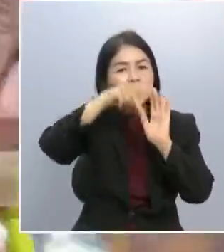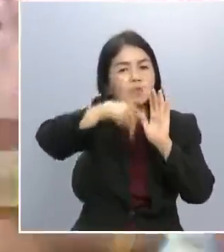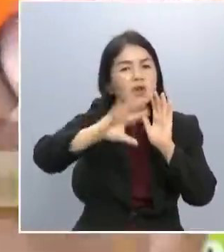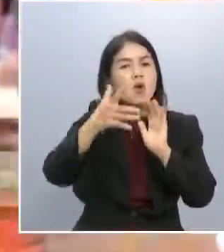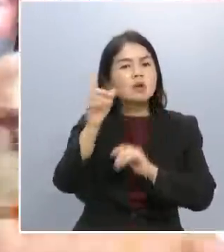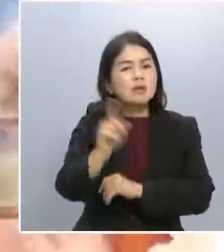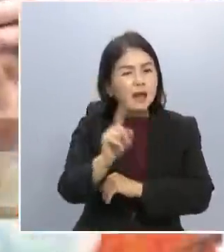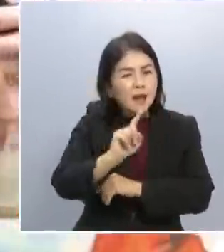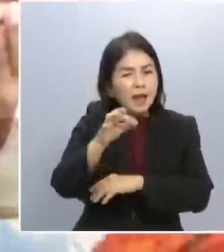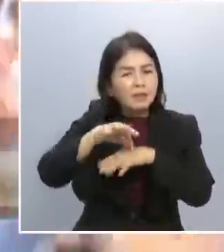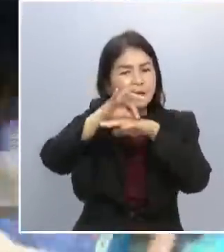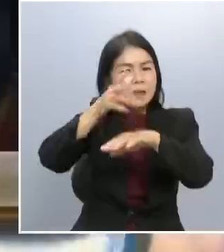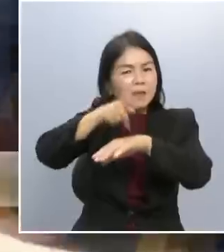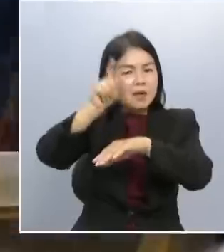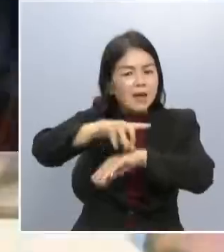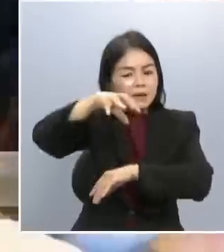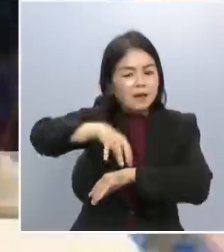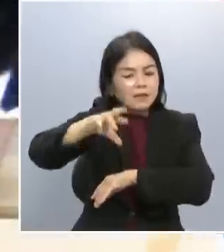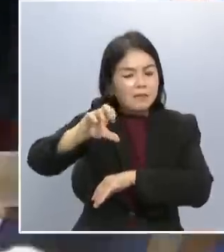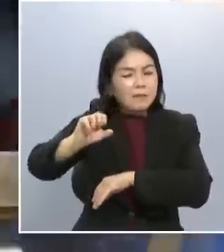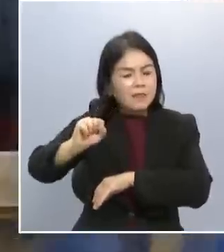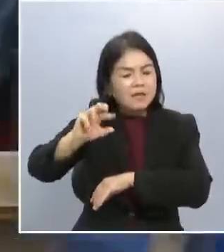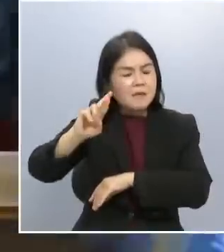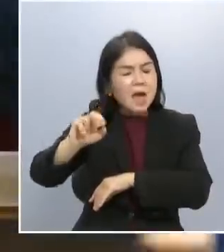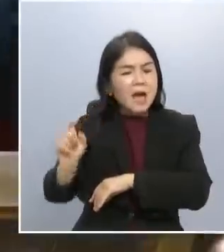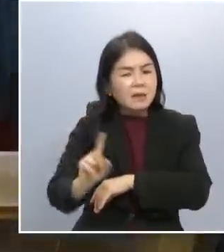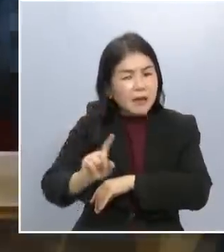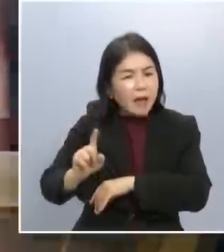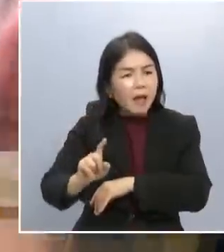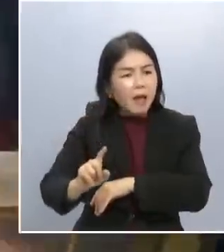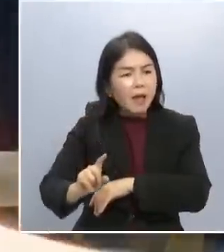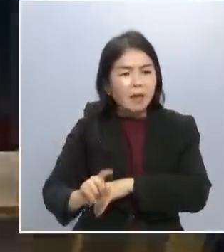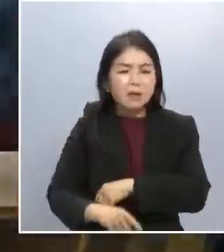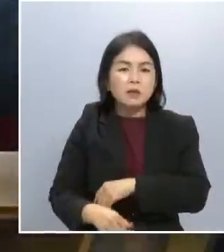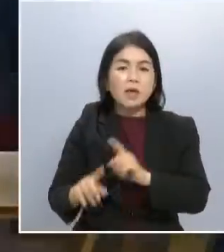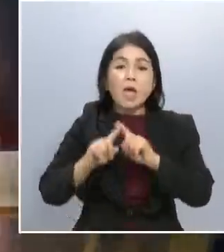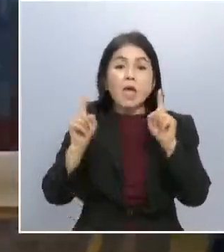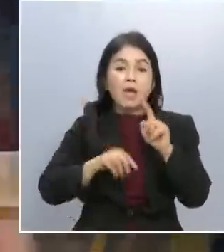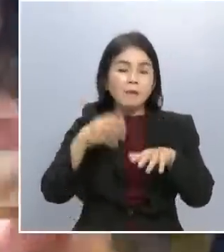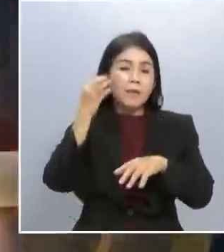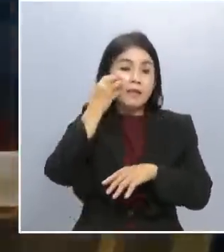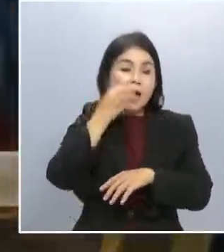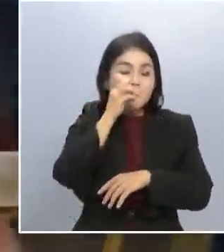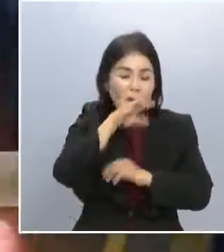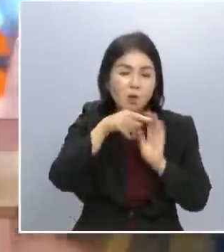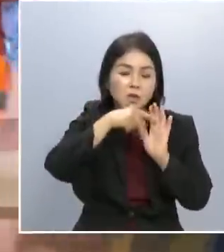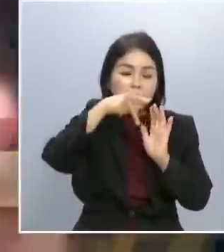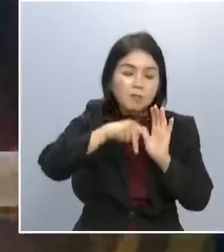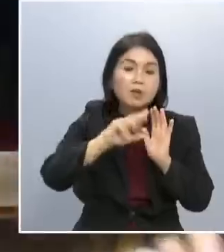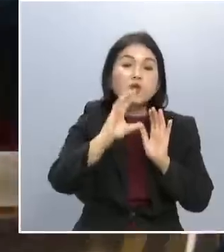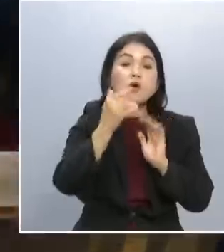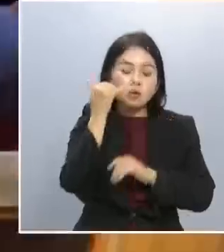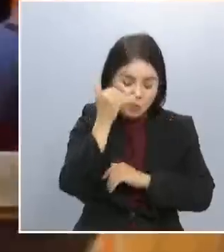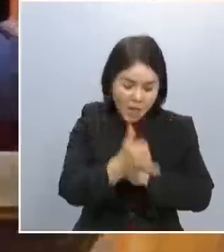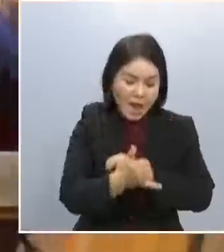า ซึ่งคุณพิธาก็บอกคือก็เป็นจังหวะเวลาที่ต้องมาพิษโลกเป็นเขตยุทธศาสตร์ของพรรคต้องรัก